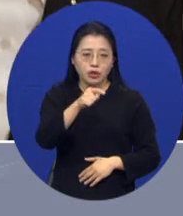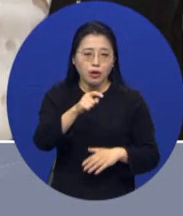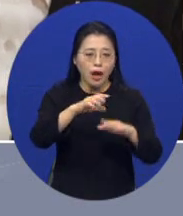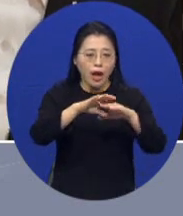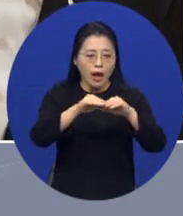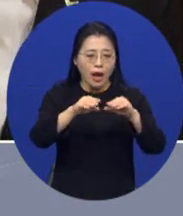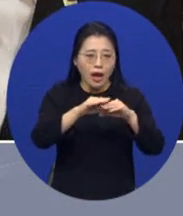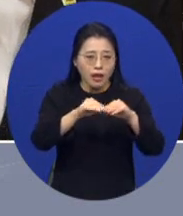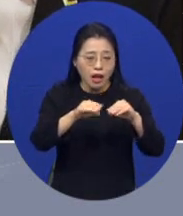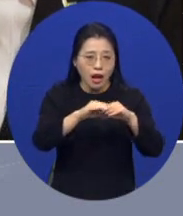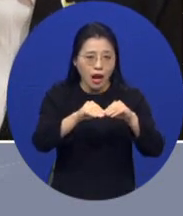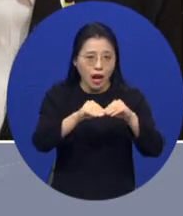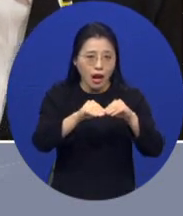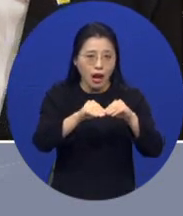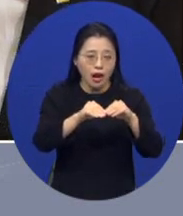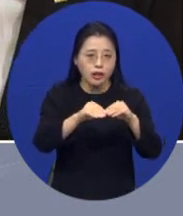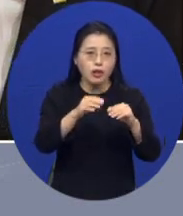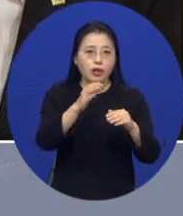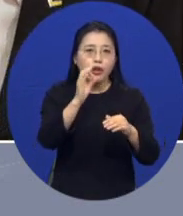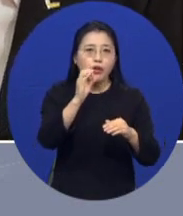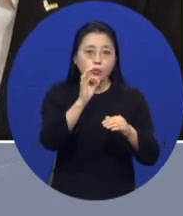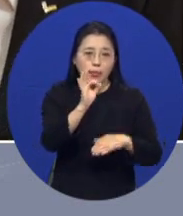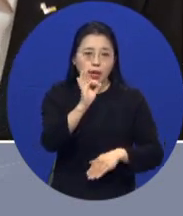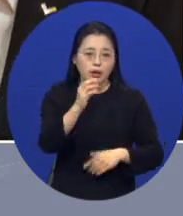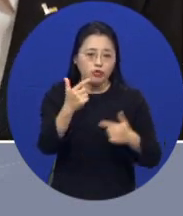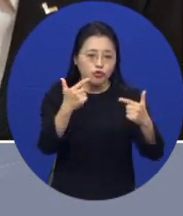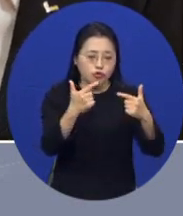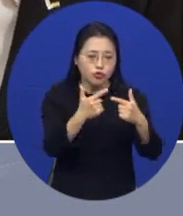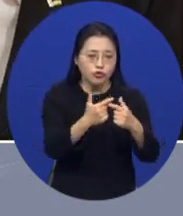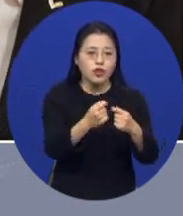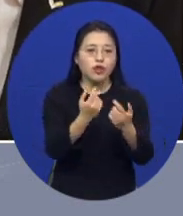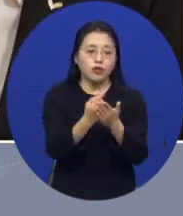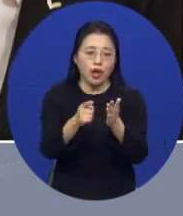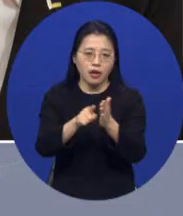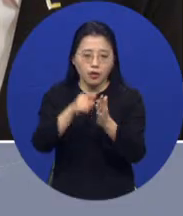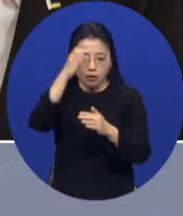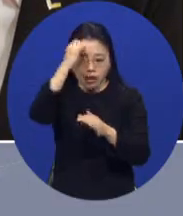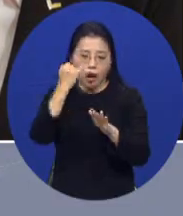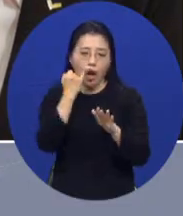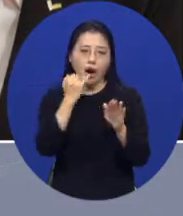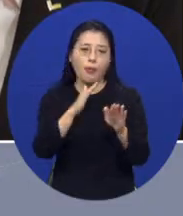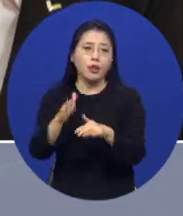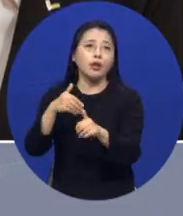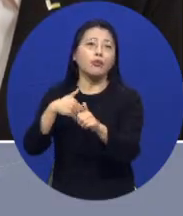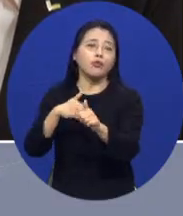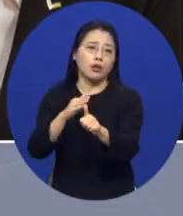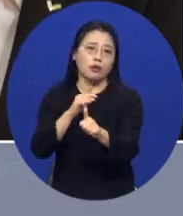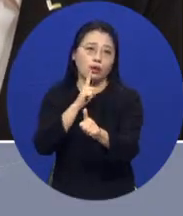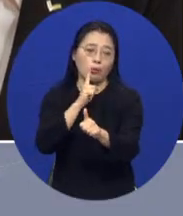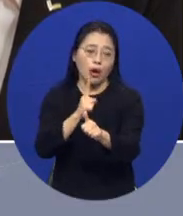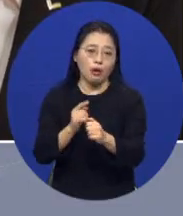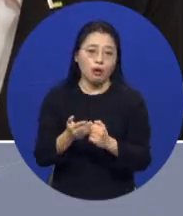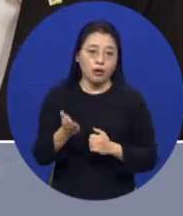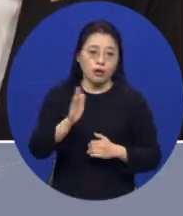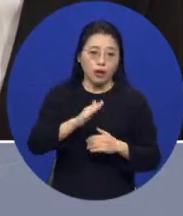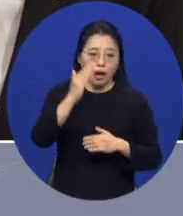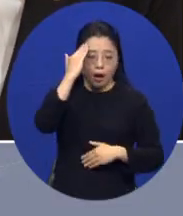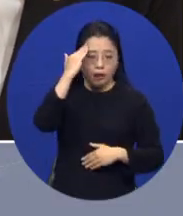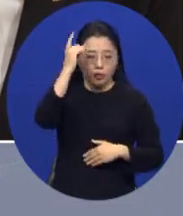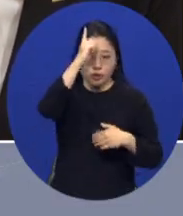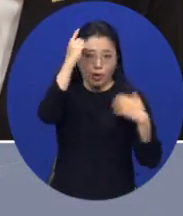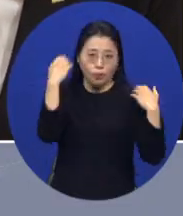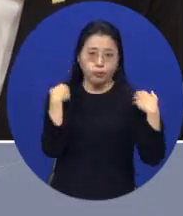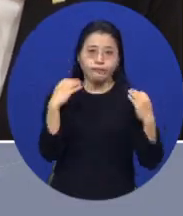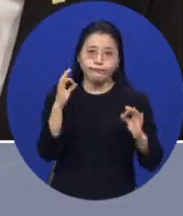그냥 쏟아붓겠다고 하는데 우리 정부가 아무 말도 하고 있지 않은 것은 대한민국 국민으로서 어느 누구도 이해할 수 없는 일이고요